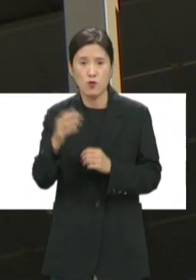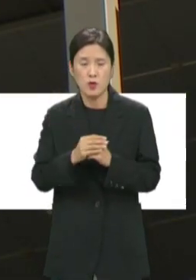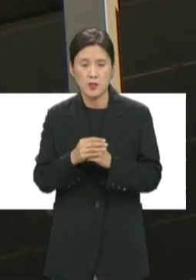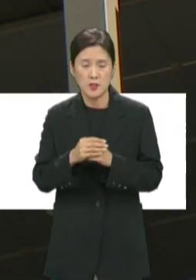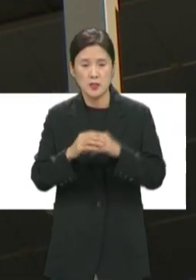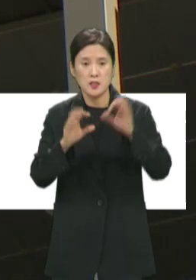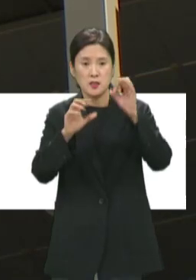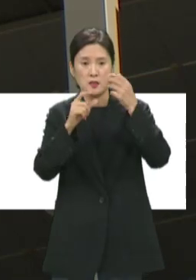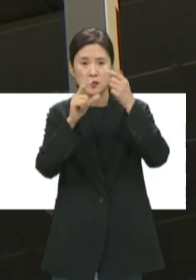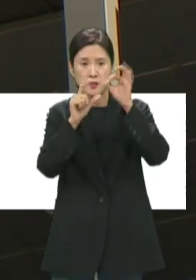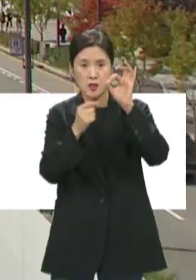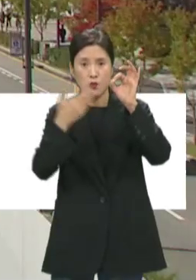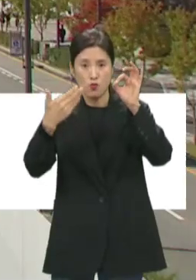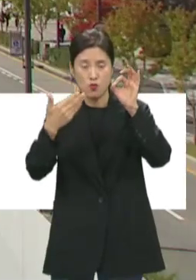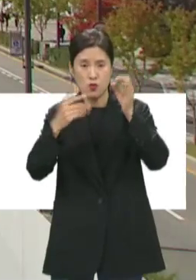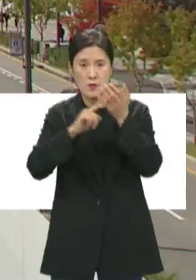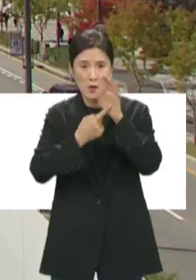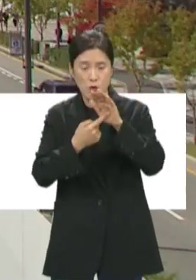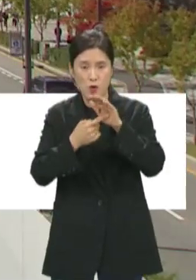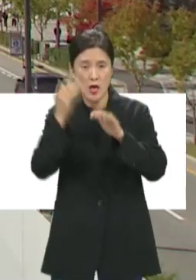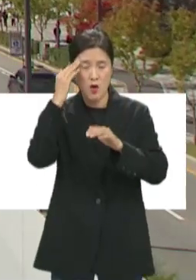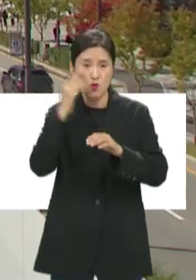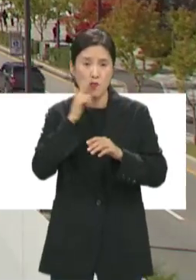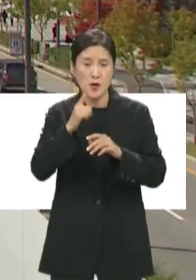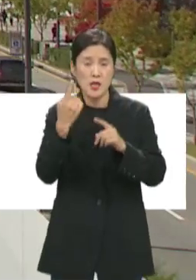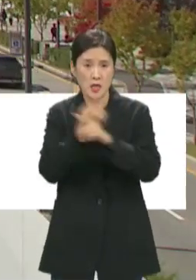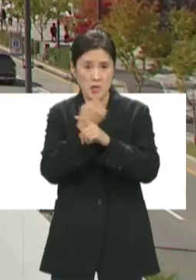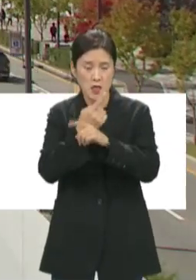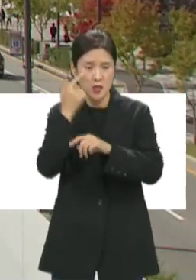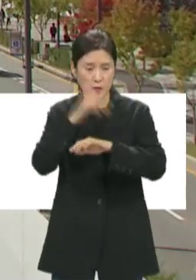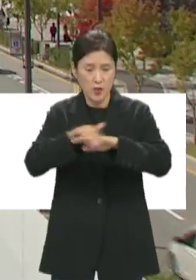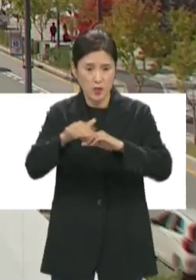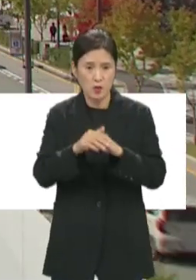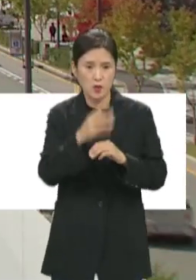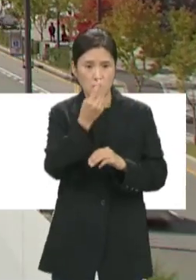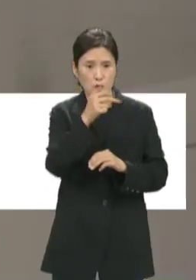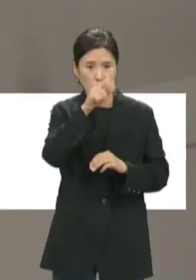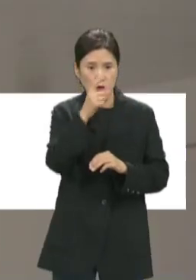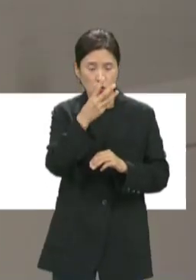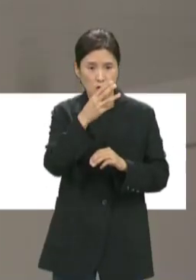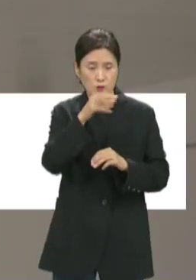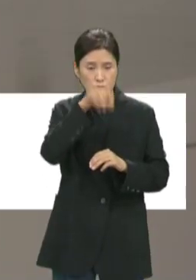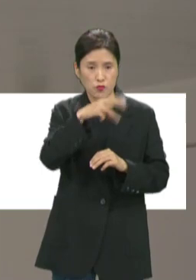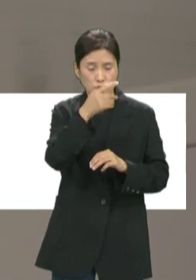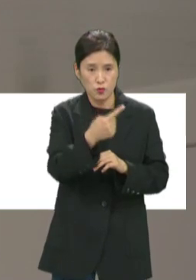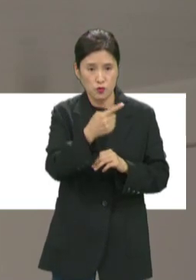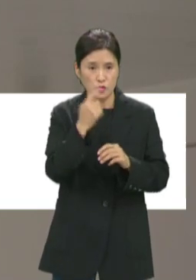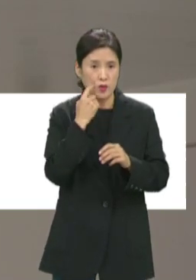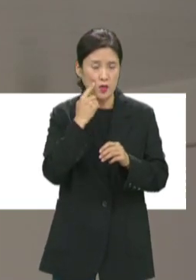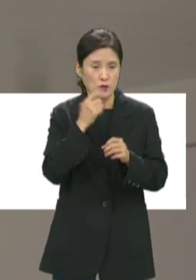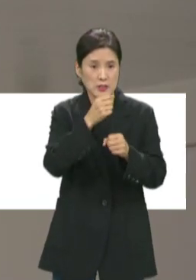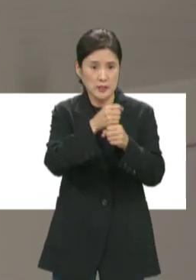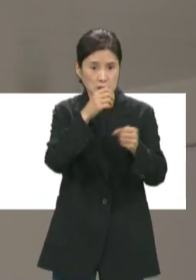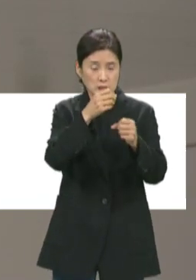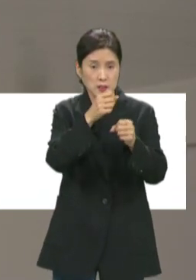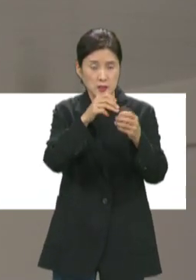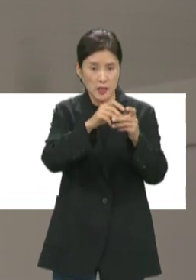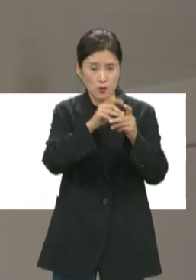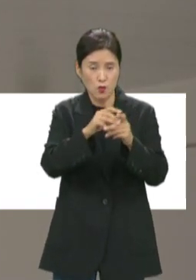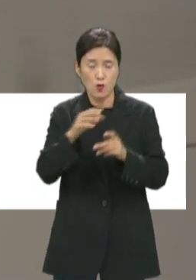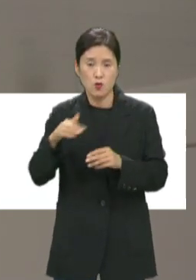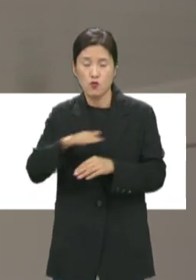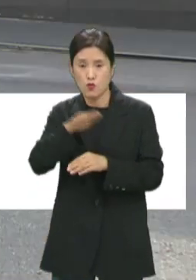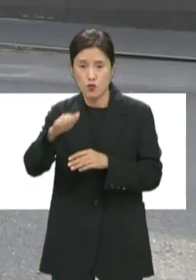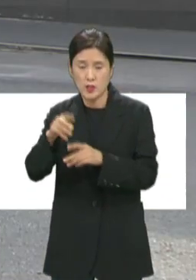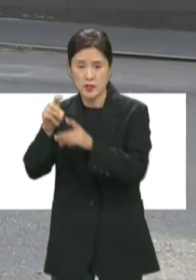한글날 경축식에서 발표한 우리말 개선 계획에 따라 로컬푸드 가공 지원 센터를 우리 농산물 가공 센터로,